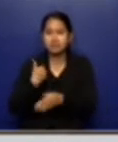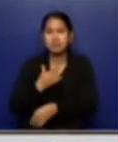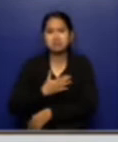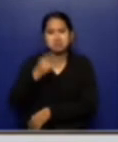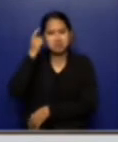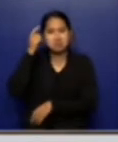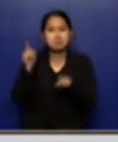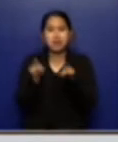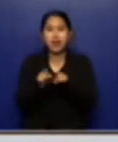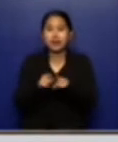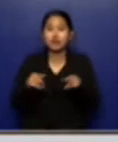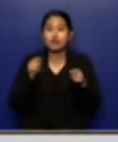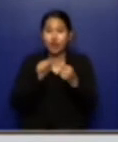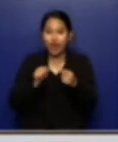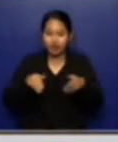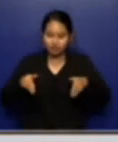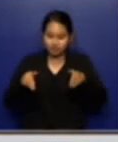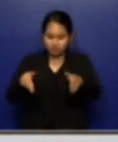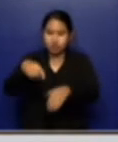ฮะงานซ่อมบำรุงทาง